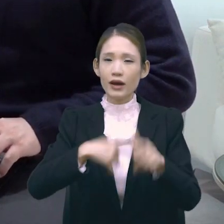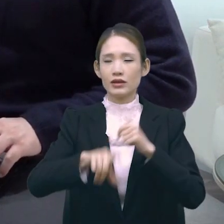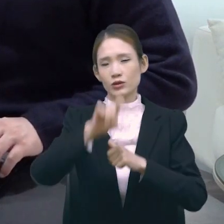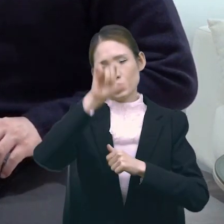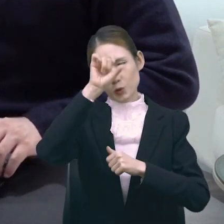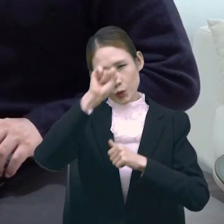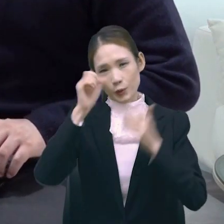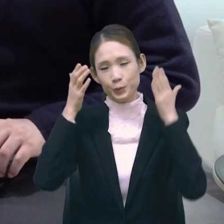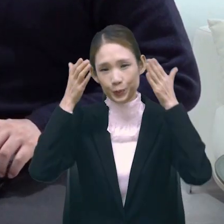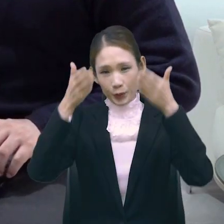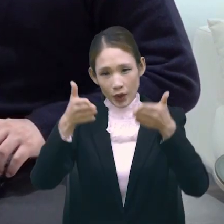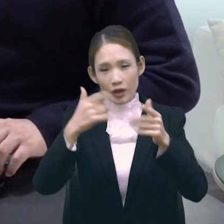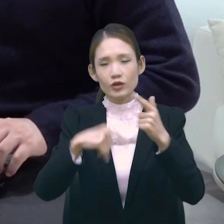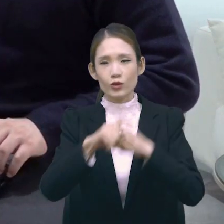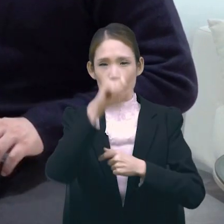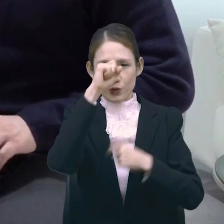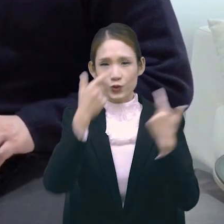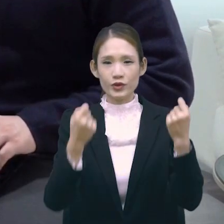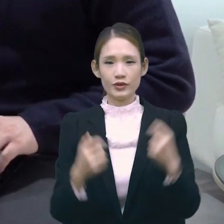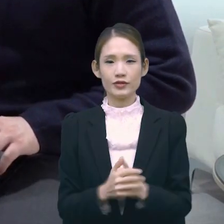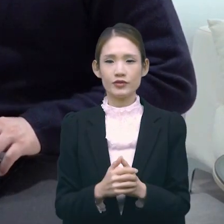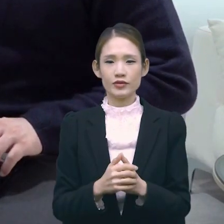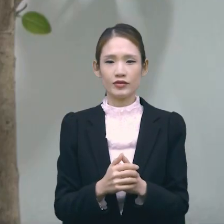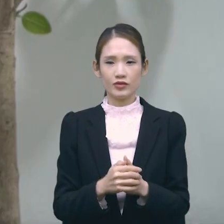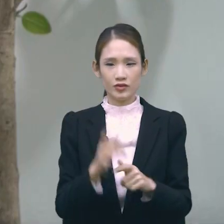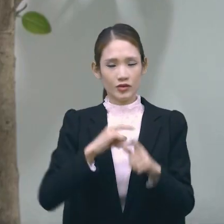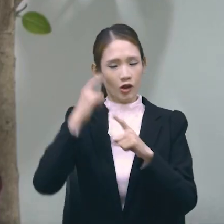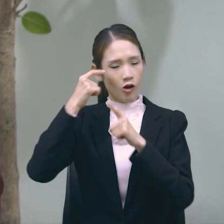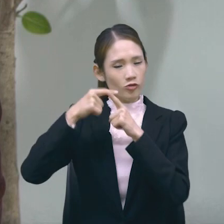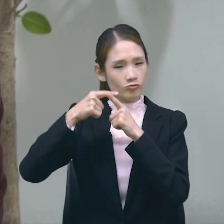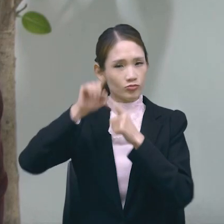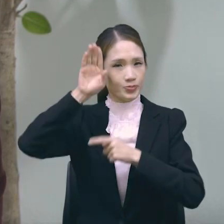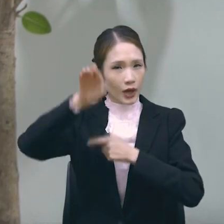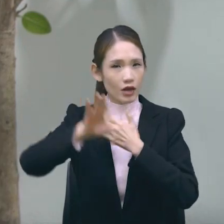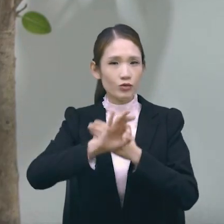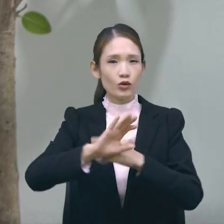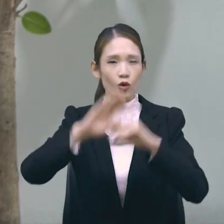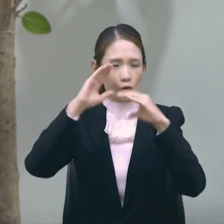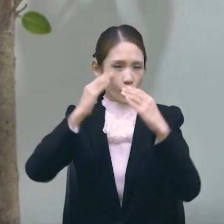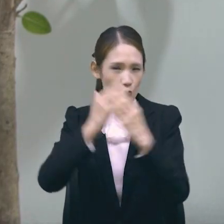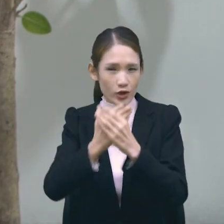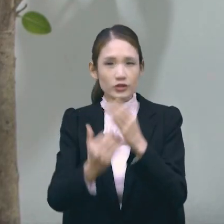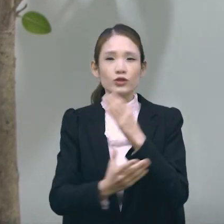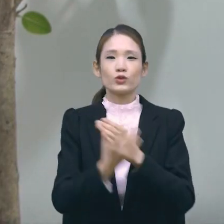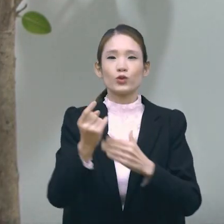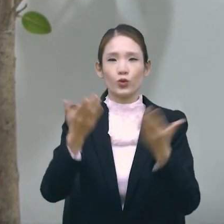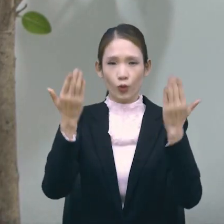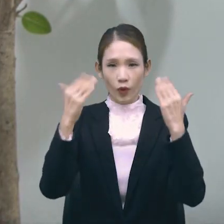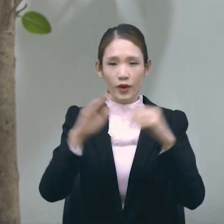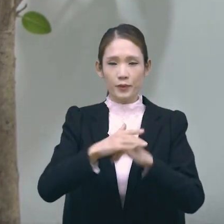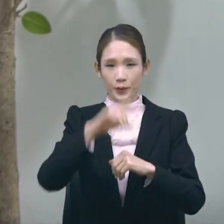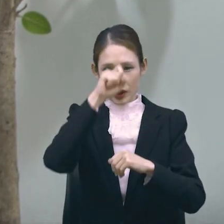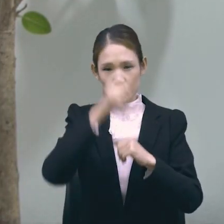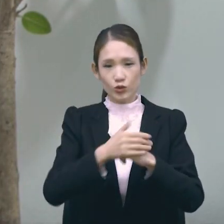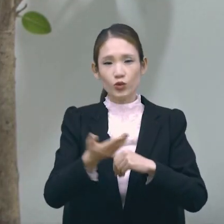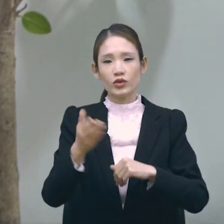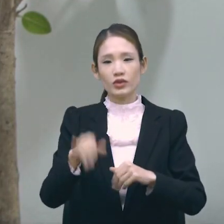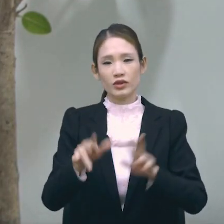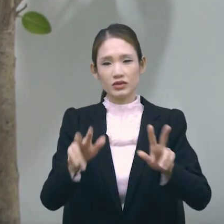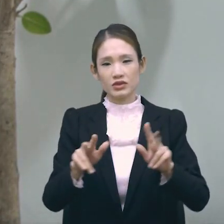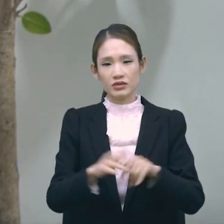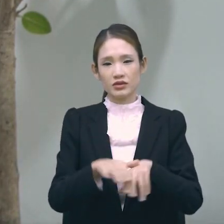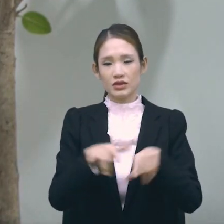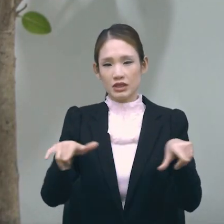이런 얘기들도 방향성을 그렇게 보는 부분들도 있는데 궁극적으로는 완전 통합에 찬성하죠. 그런데 이제 지금